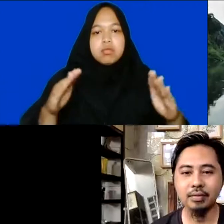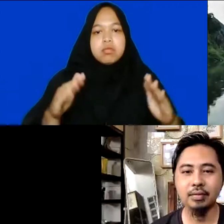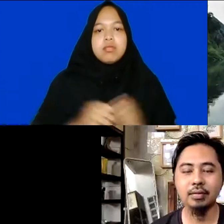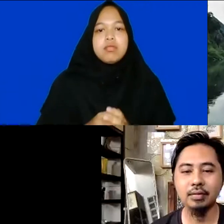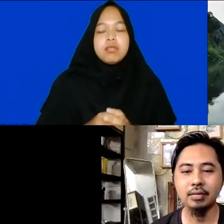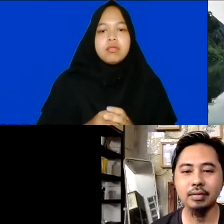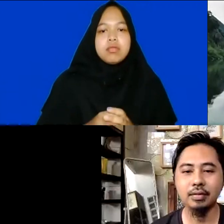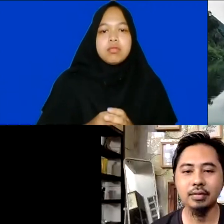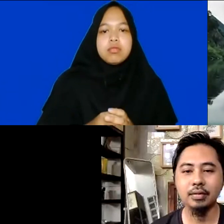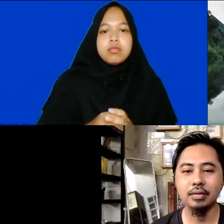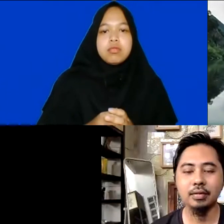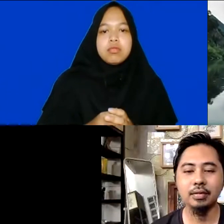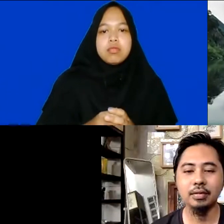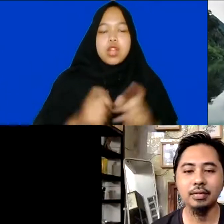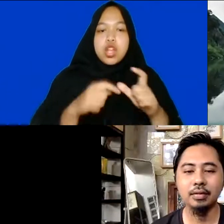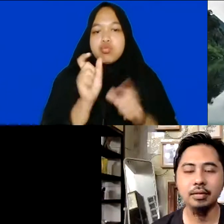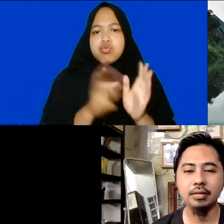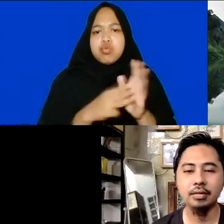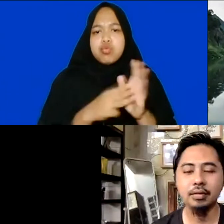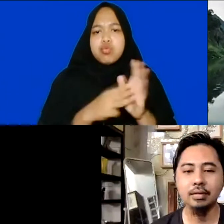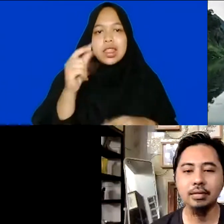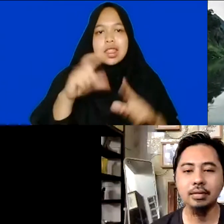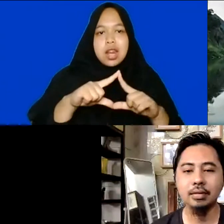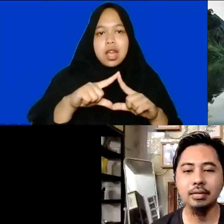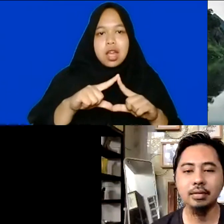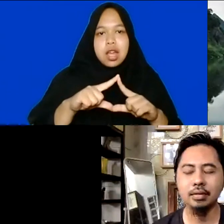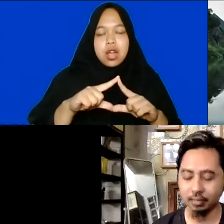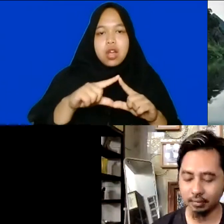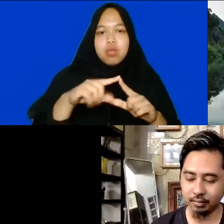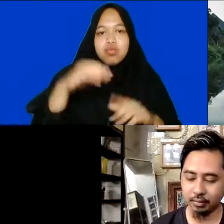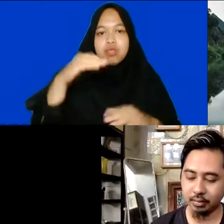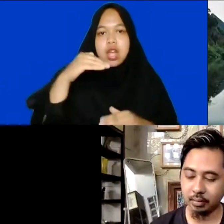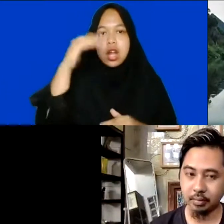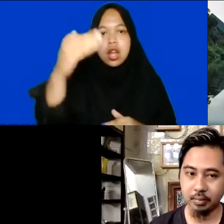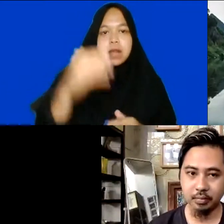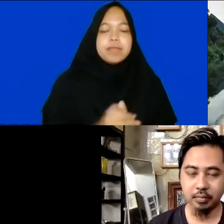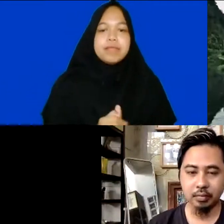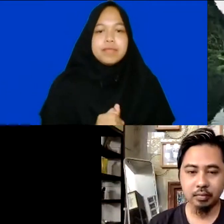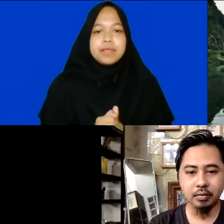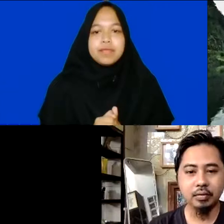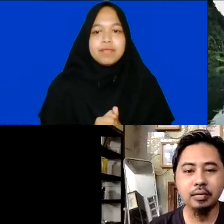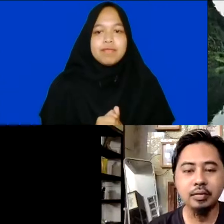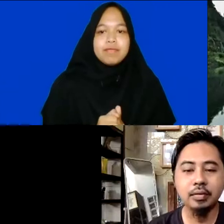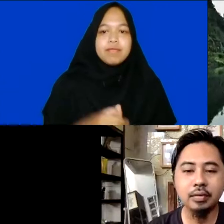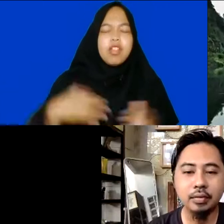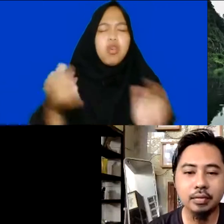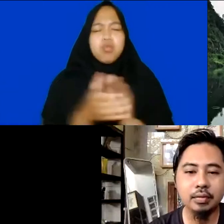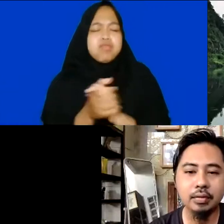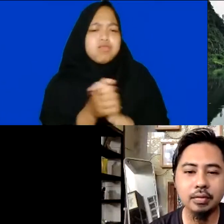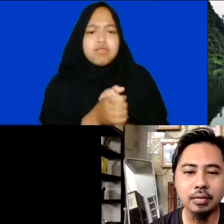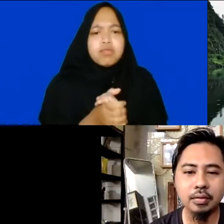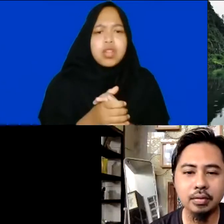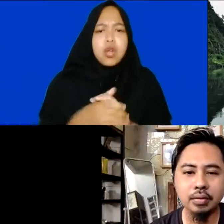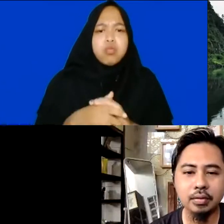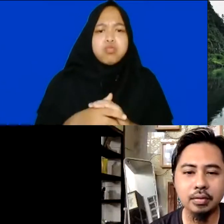Indonesia. Berlatang belakang ayah yang seorang seniman membuat akrab dengan dunia seni. Mas Kire merupakan